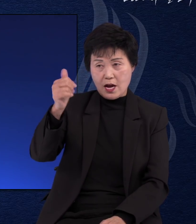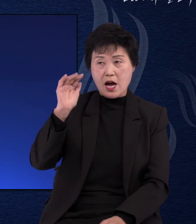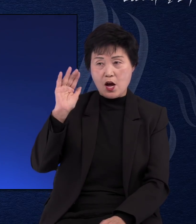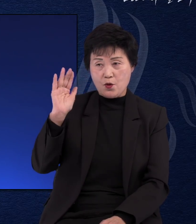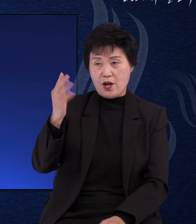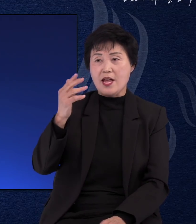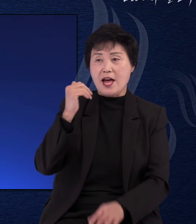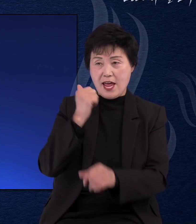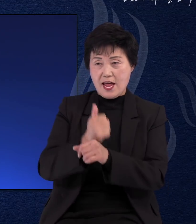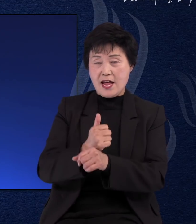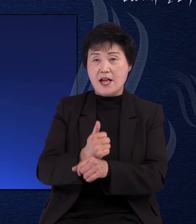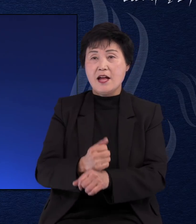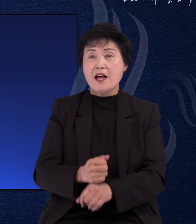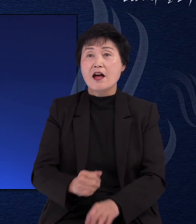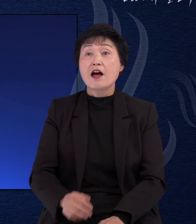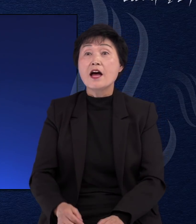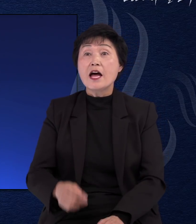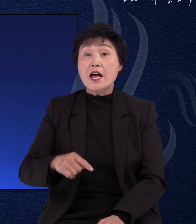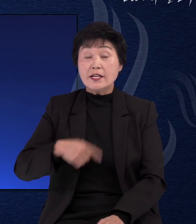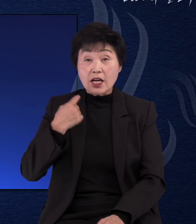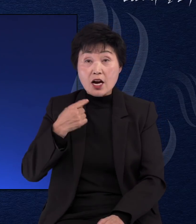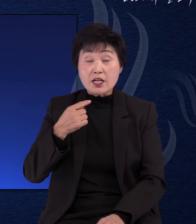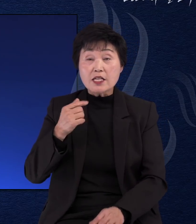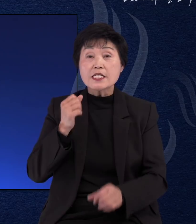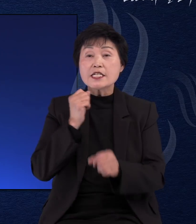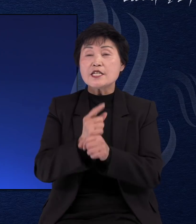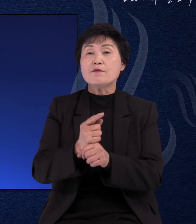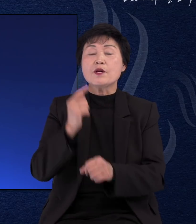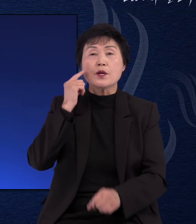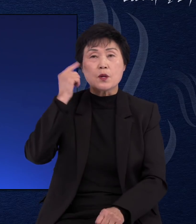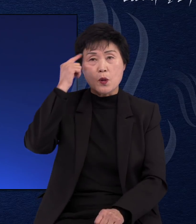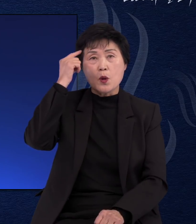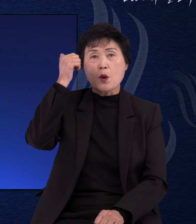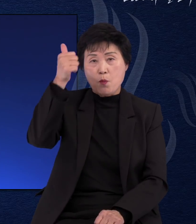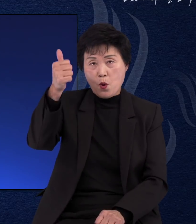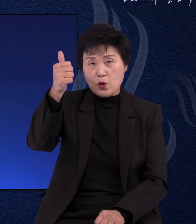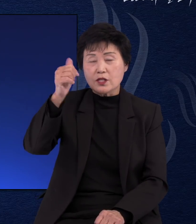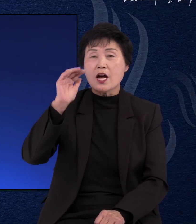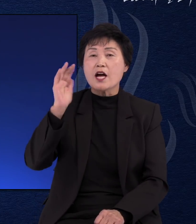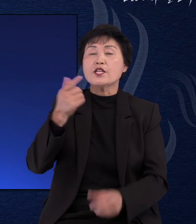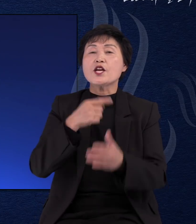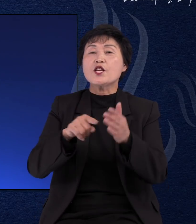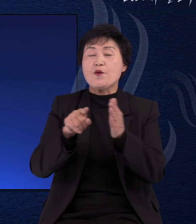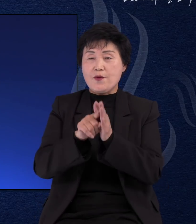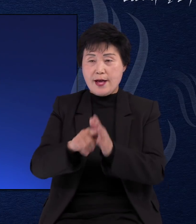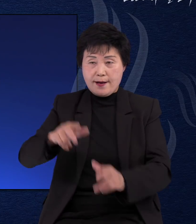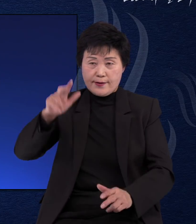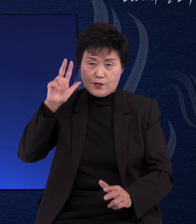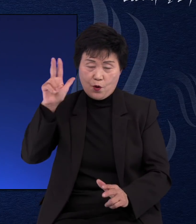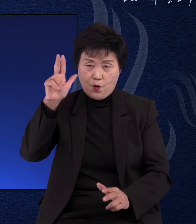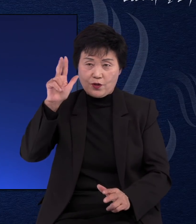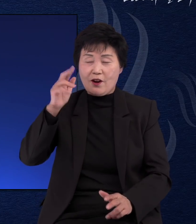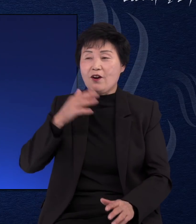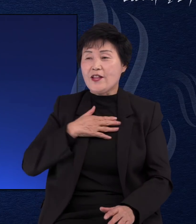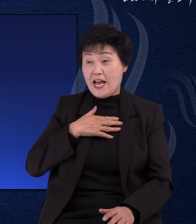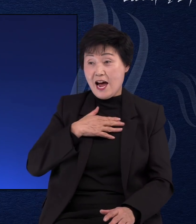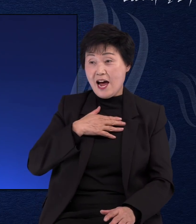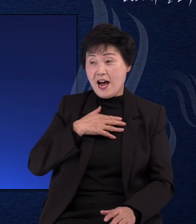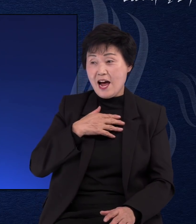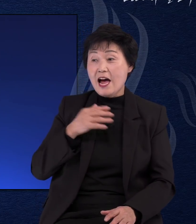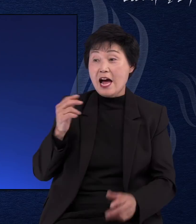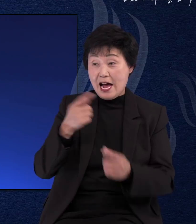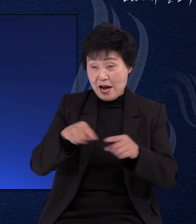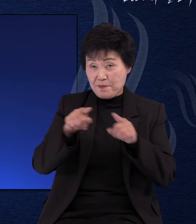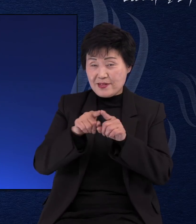된다 하고 그 친구는 이미 목사가 되기로 서원을 하고 저를 꼬시는 겁니다. 저는 그때 사관학교를 가려고